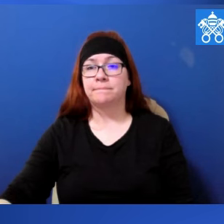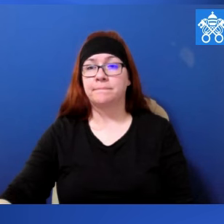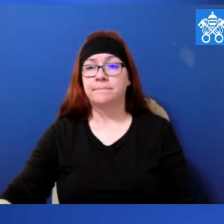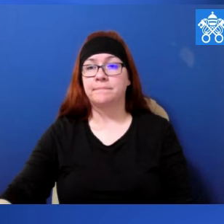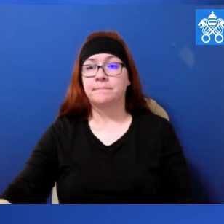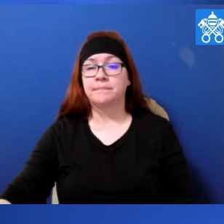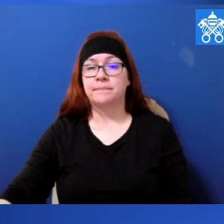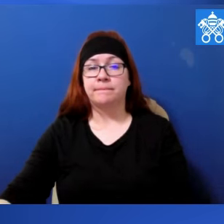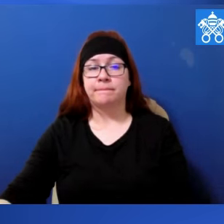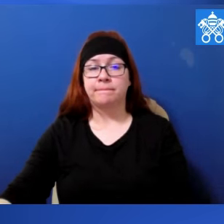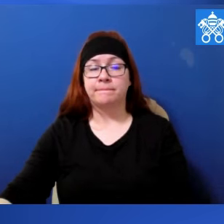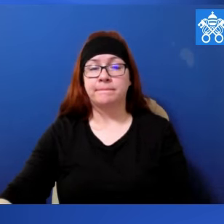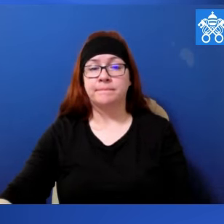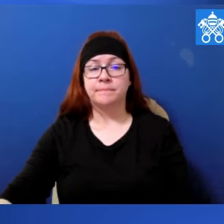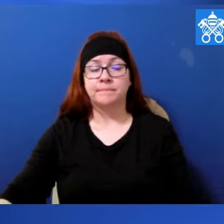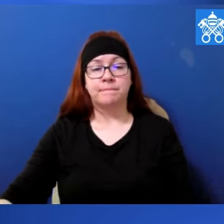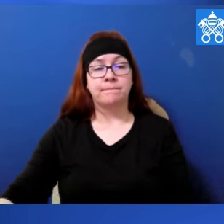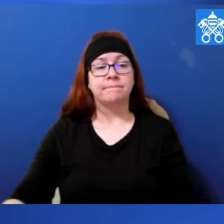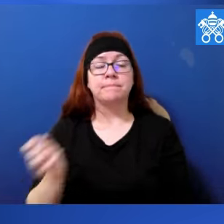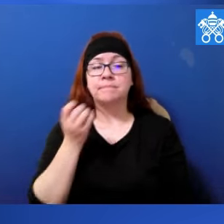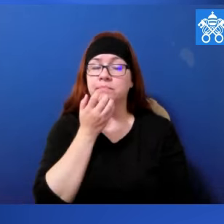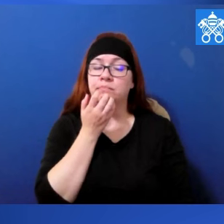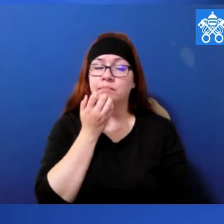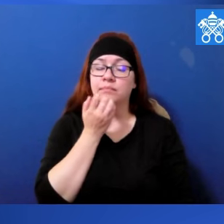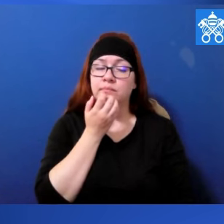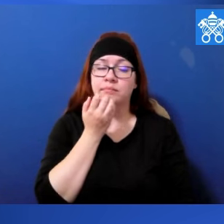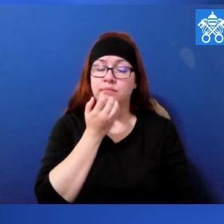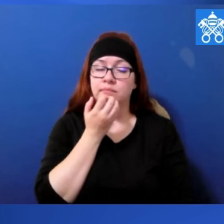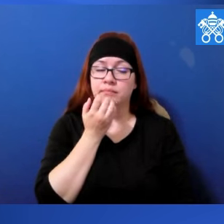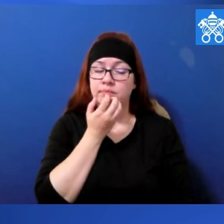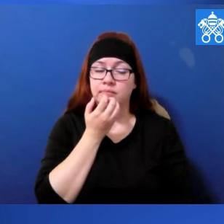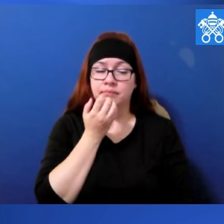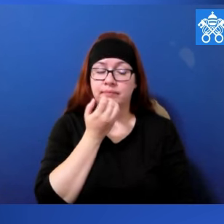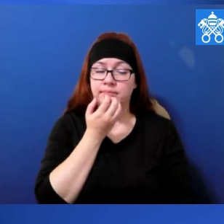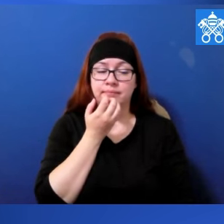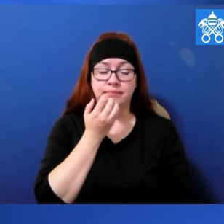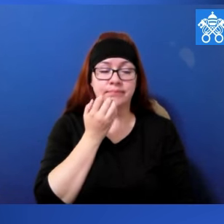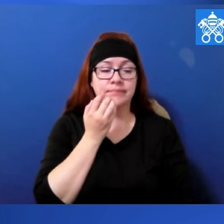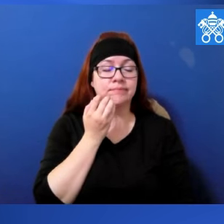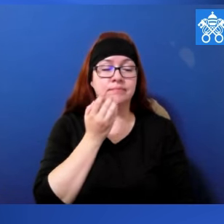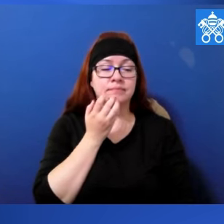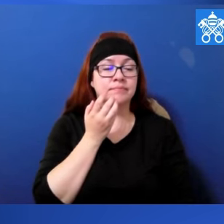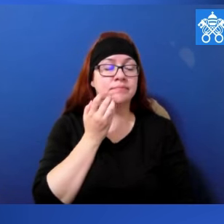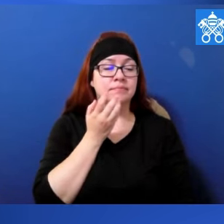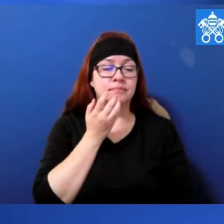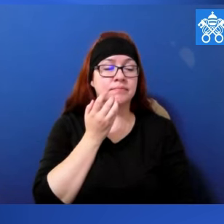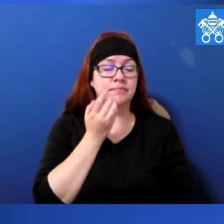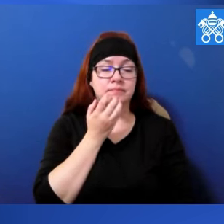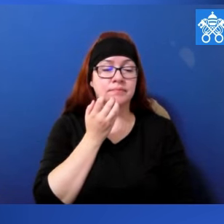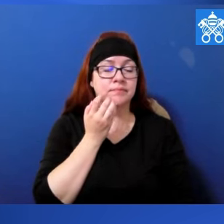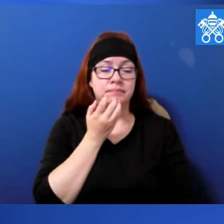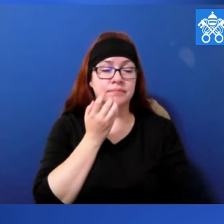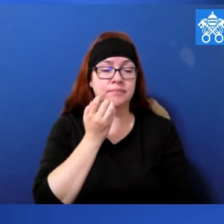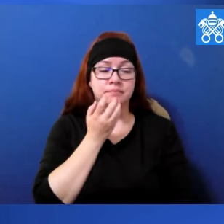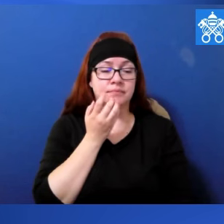فاليتيم والأرملة والغريب هم الفقراء بامتياز الذين يدافع الله عنهم دائما